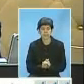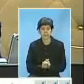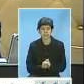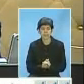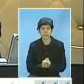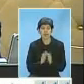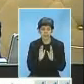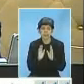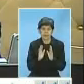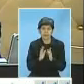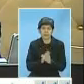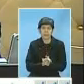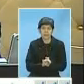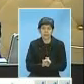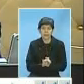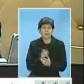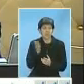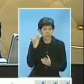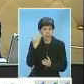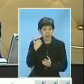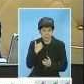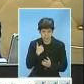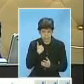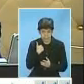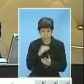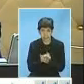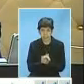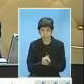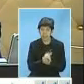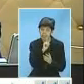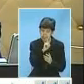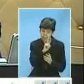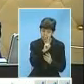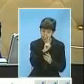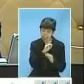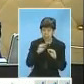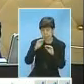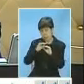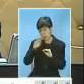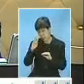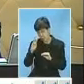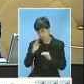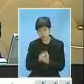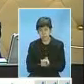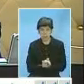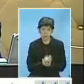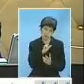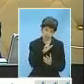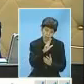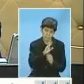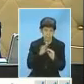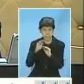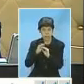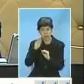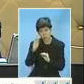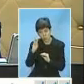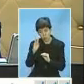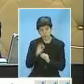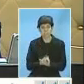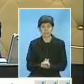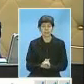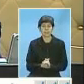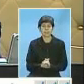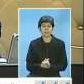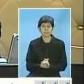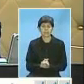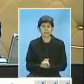ครับก็คือจากเดิมทีเนี่ยจาก1เป็น6ท่านก็บอกว่าต่อมา3เป็น6 ครับ นะ